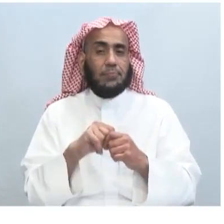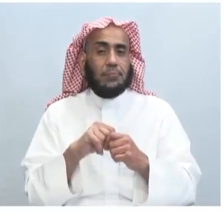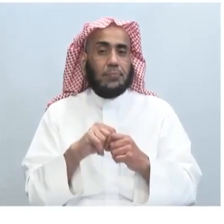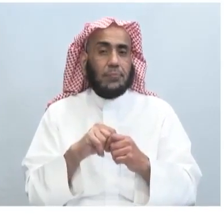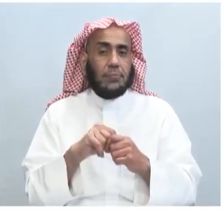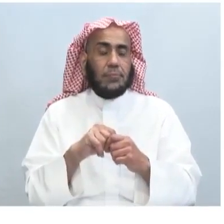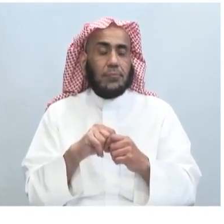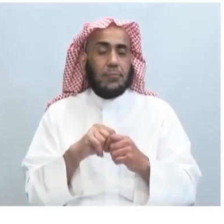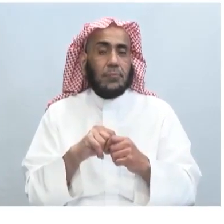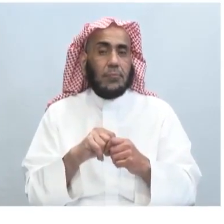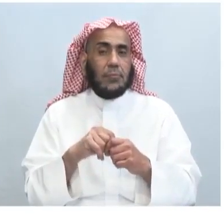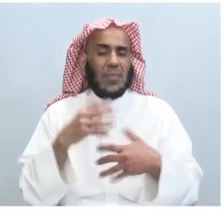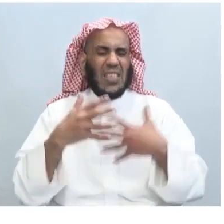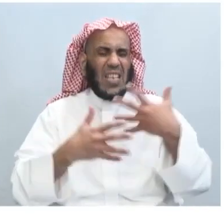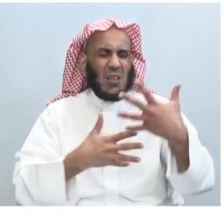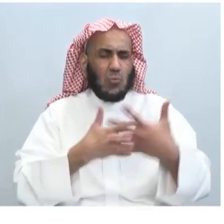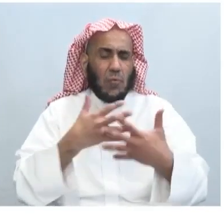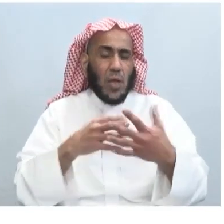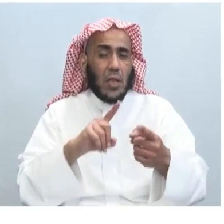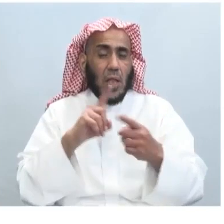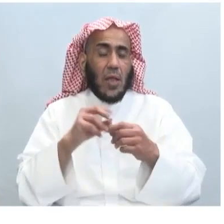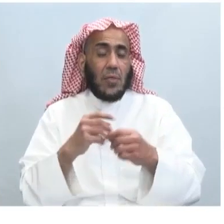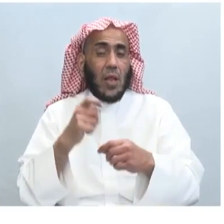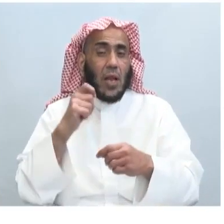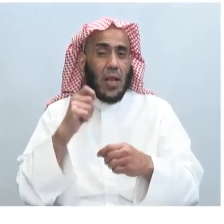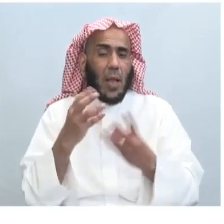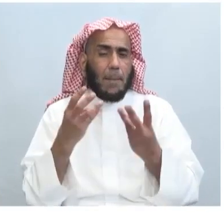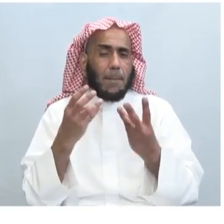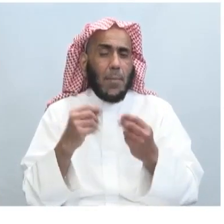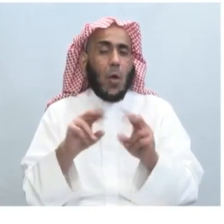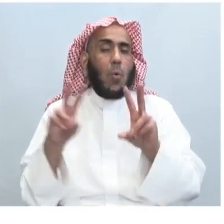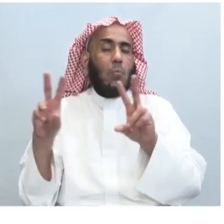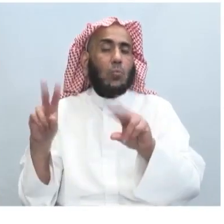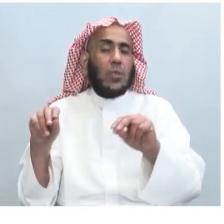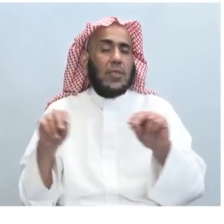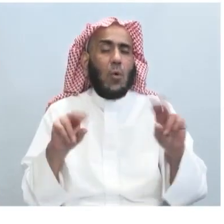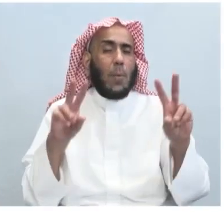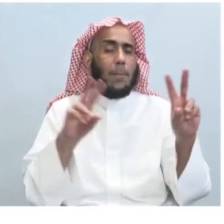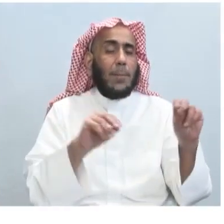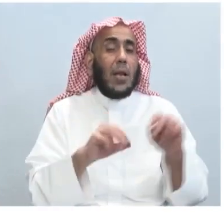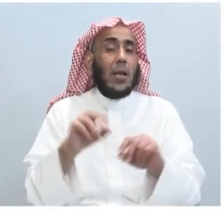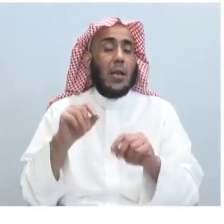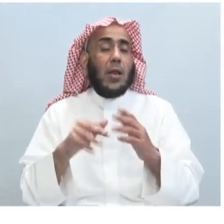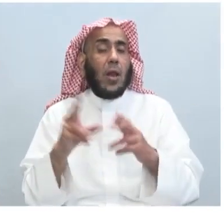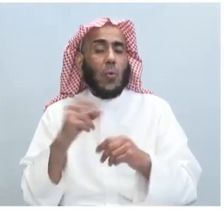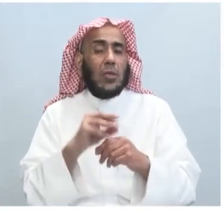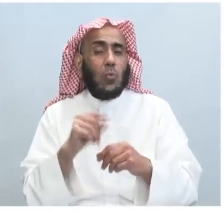هنا للمت فاعلات لاحظ ان القيم متساويه للنواتج